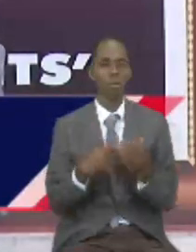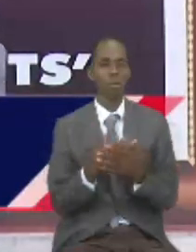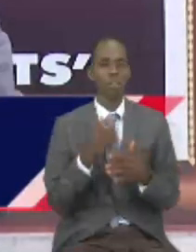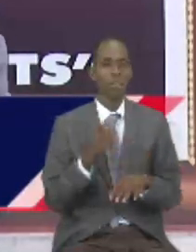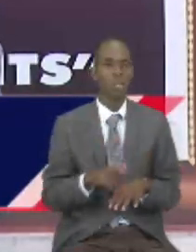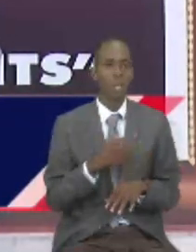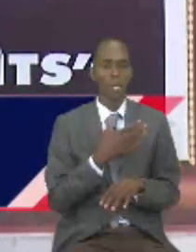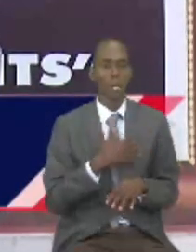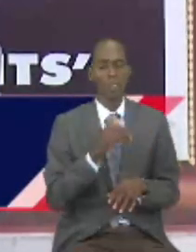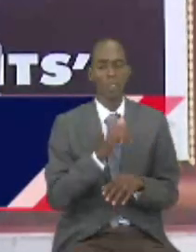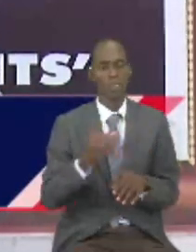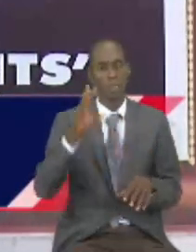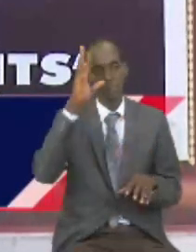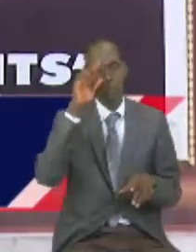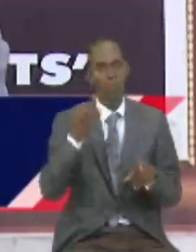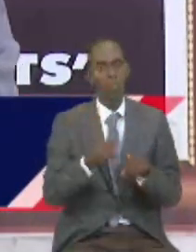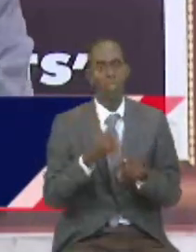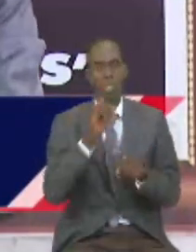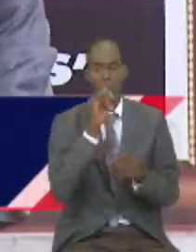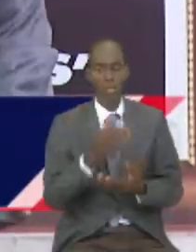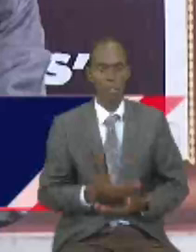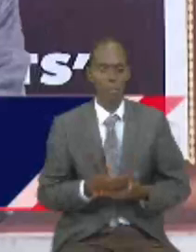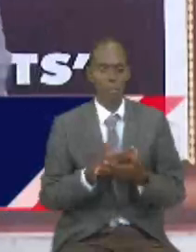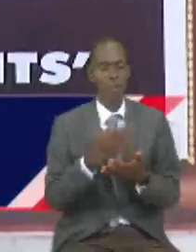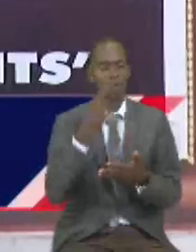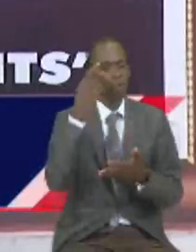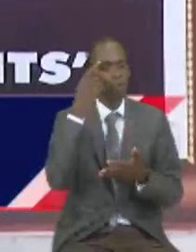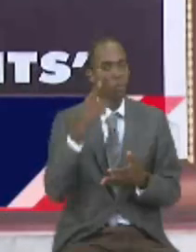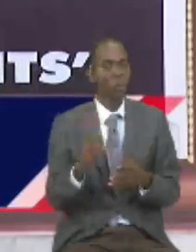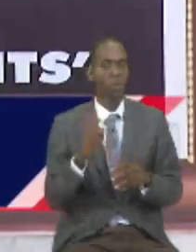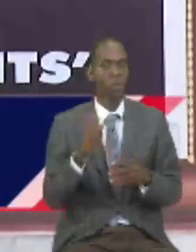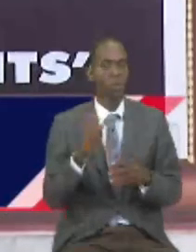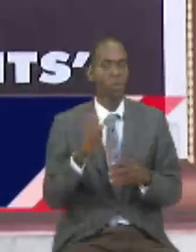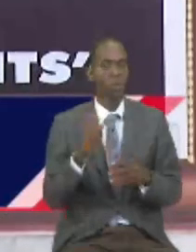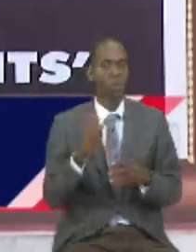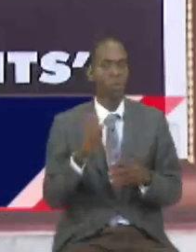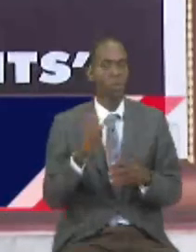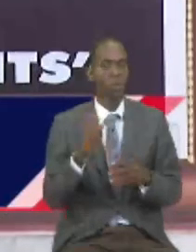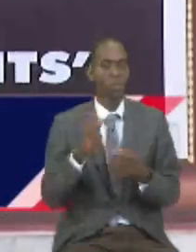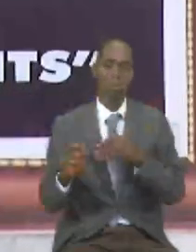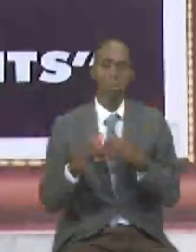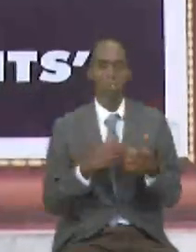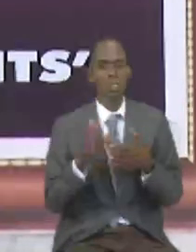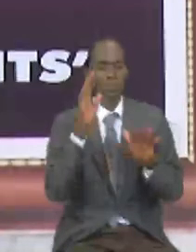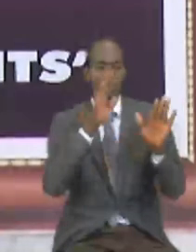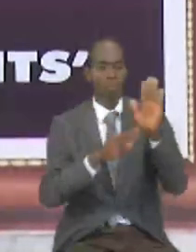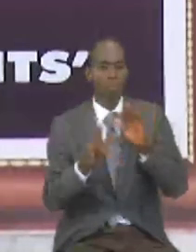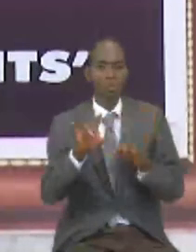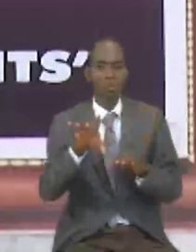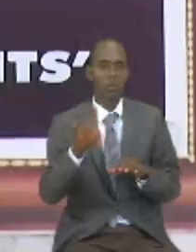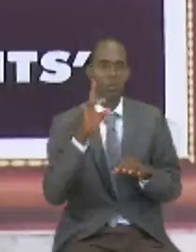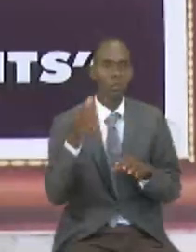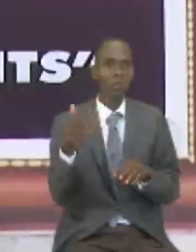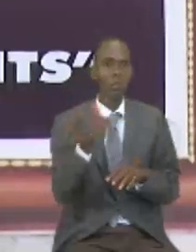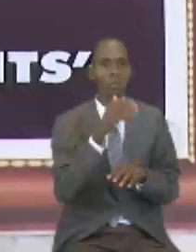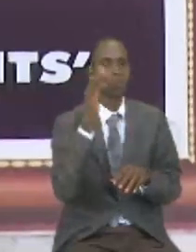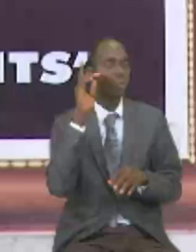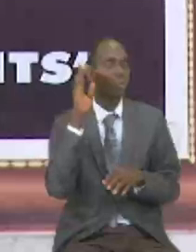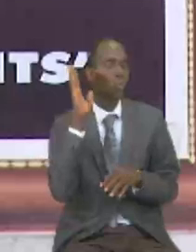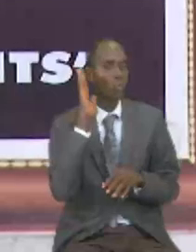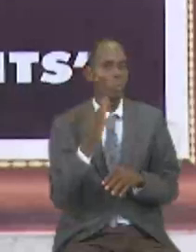L'ami aime en tout temps et dans le malheur, il se montre un frère. Quelle que soit la situation où tu te trouves, tu aimes. Tu gardes